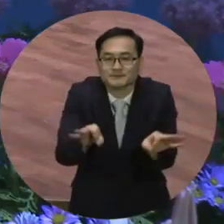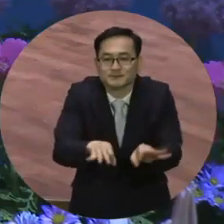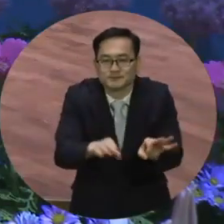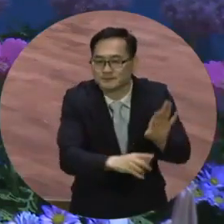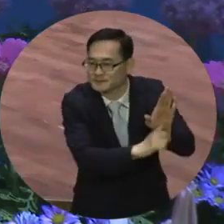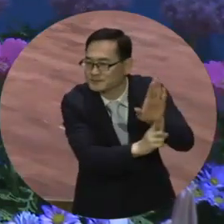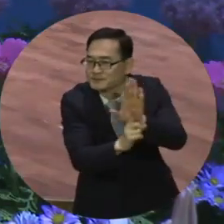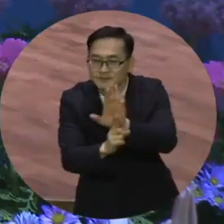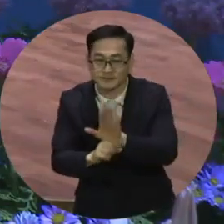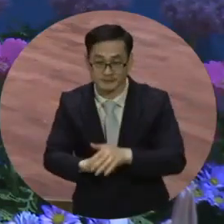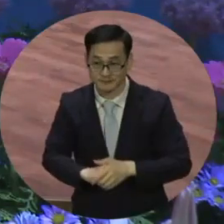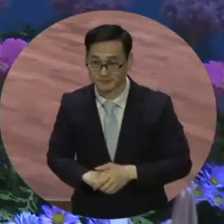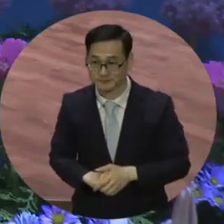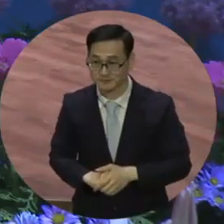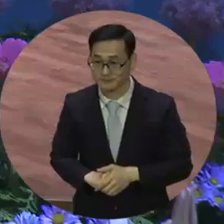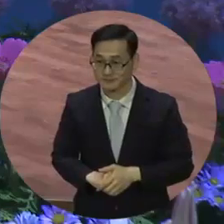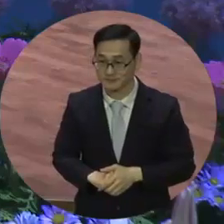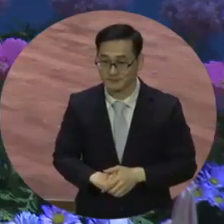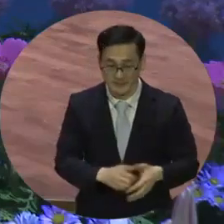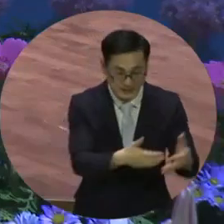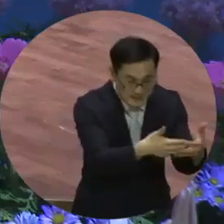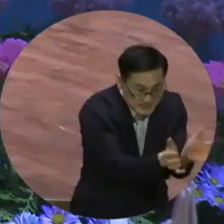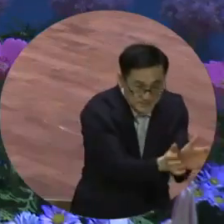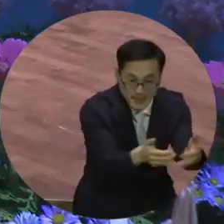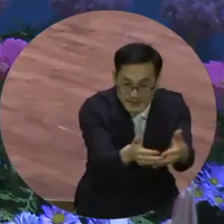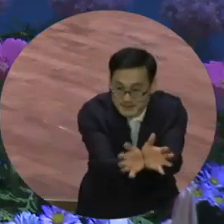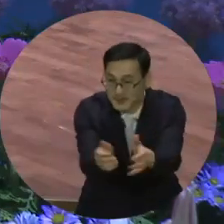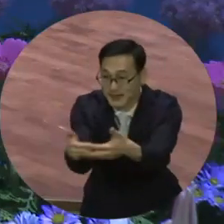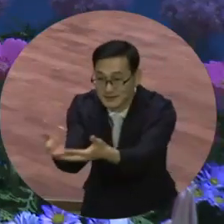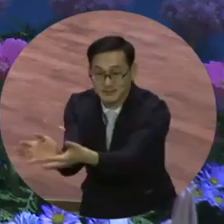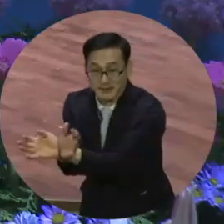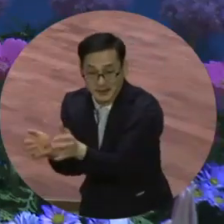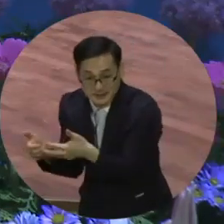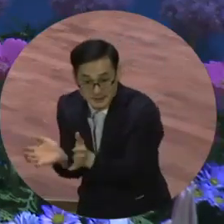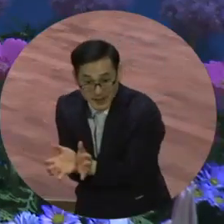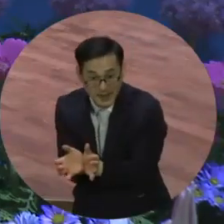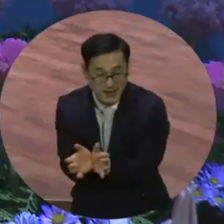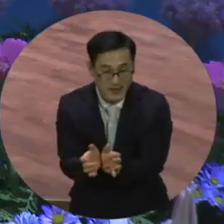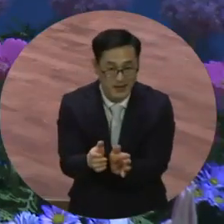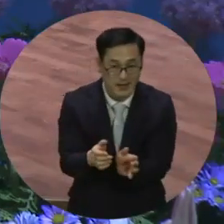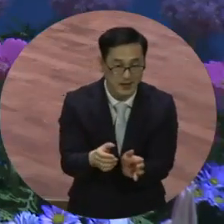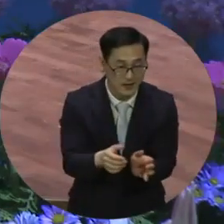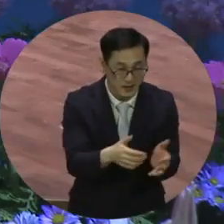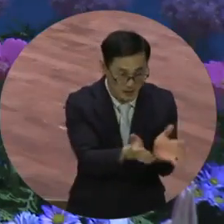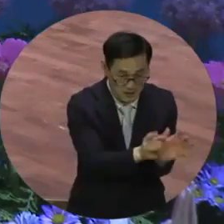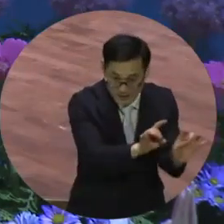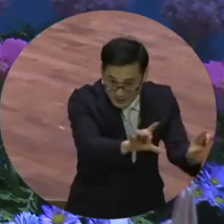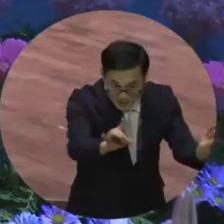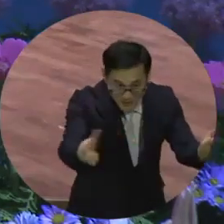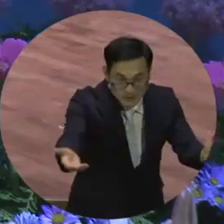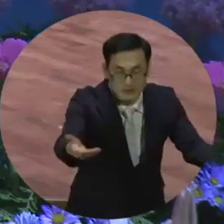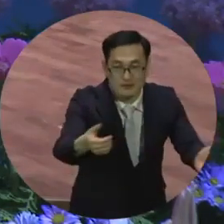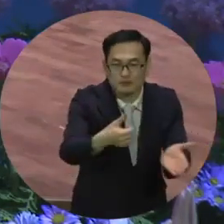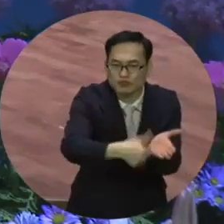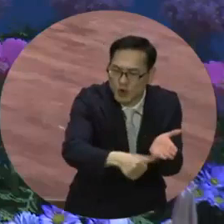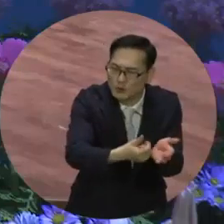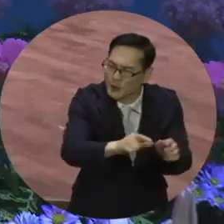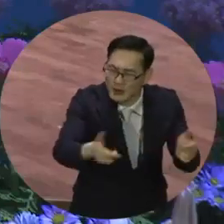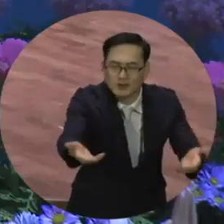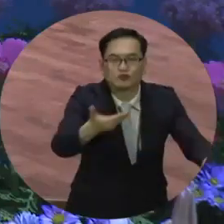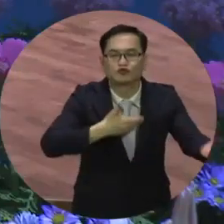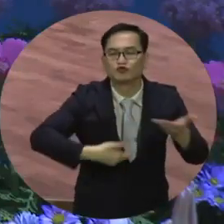것은요, 그냥 각 지파별로 헌물을 들었더라. 그렇게 단순히 표현한